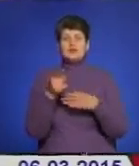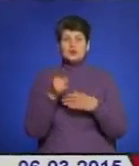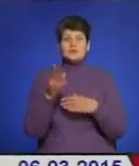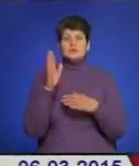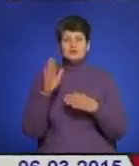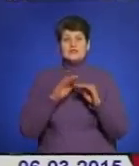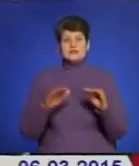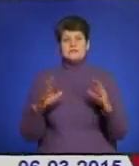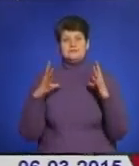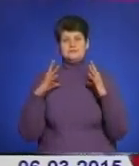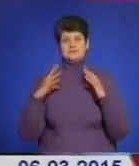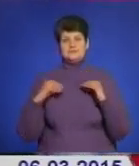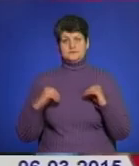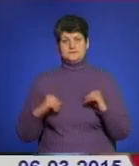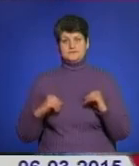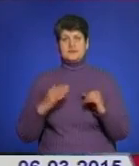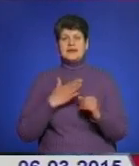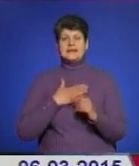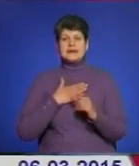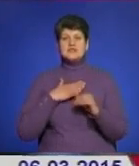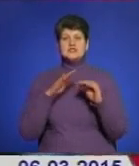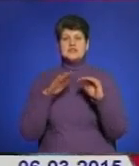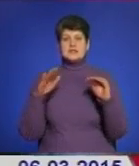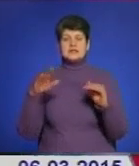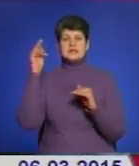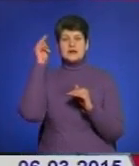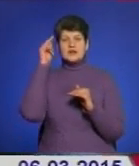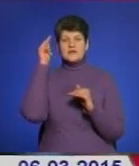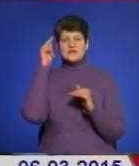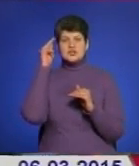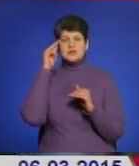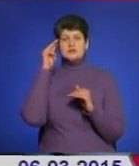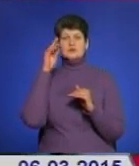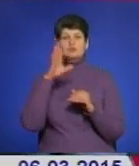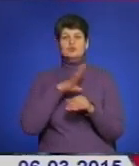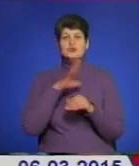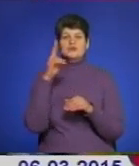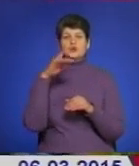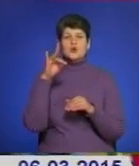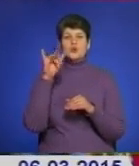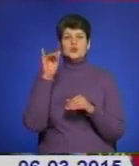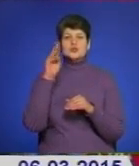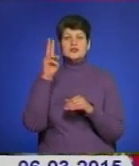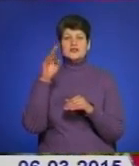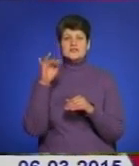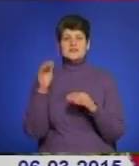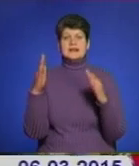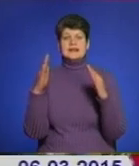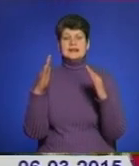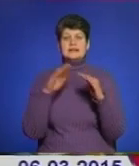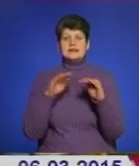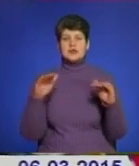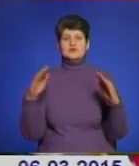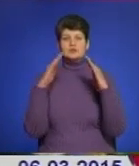буде безпечніше. Наші діти навчалися, перебували в Дружківському дитячому